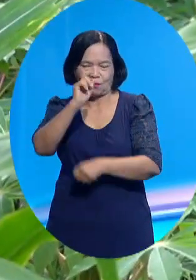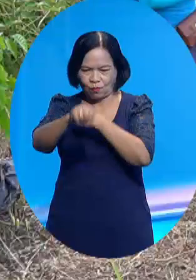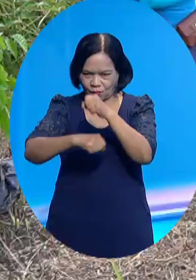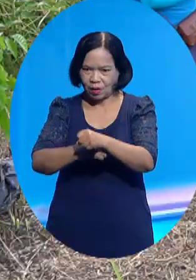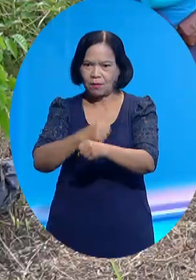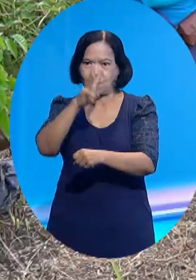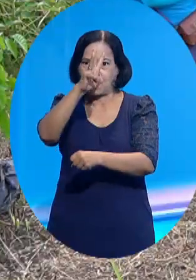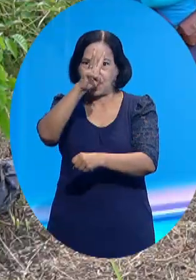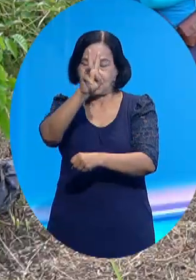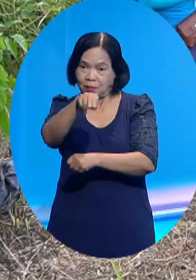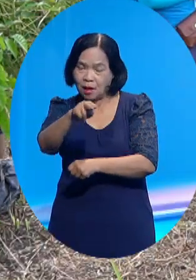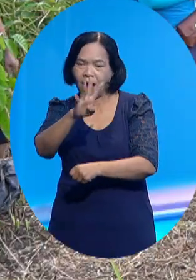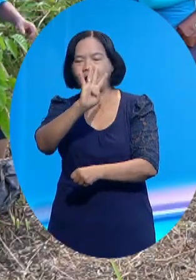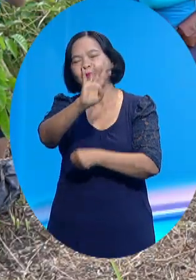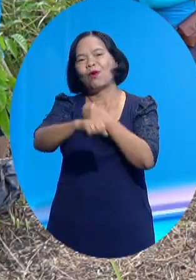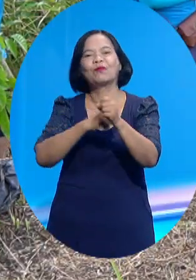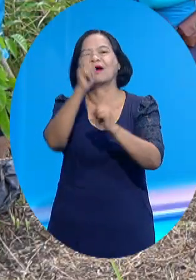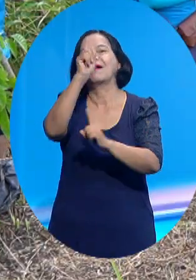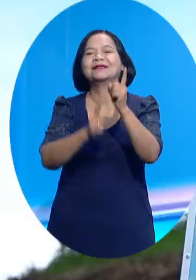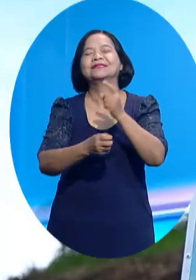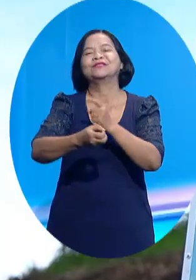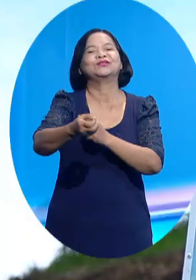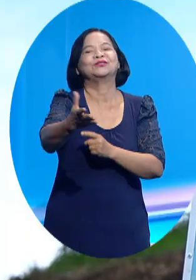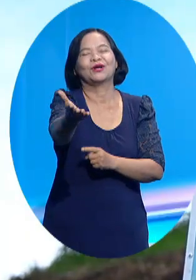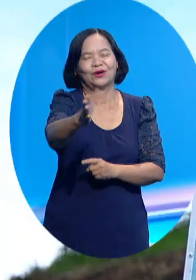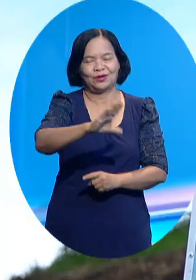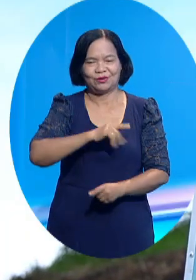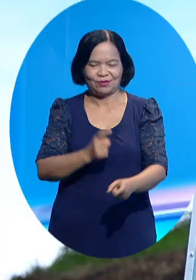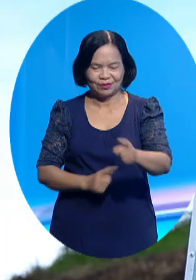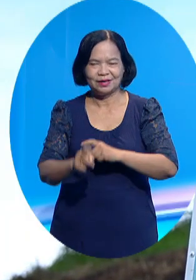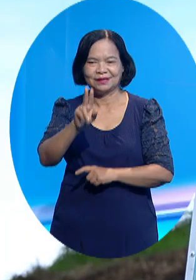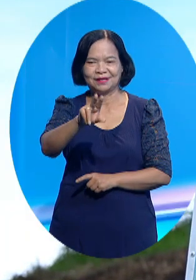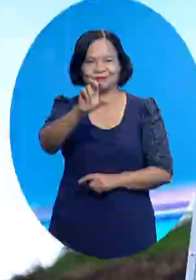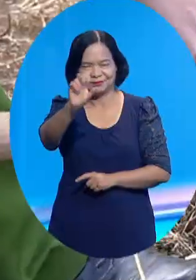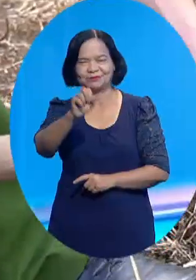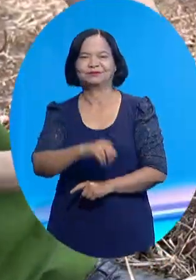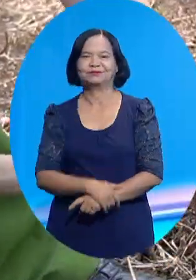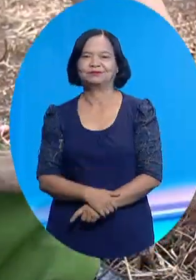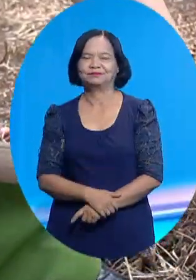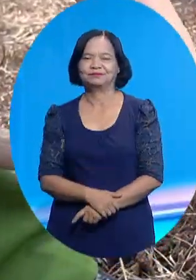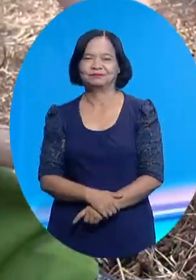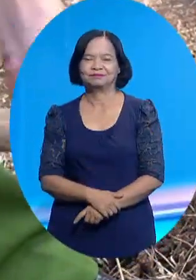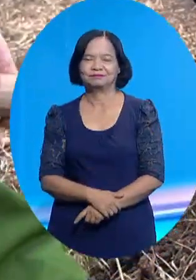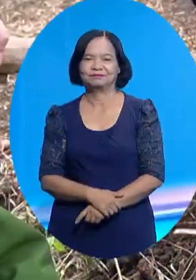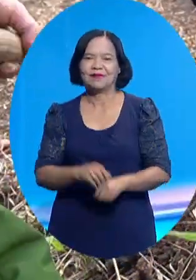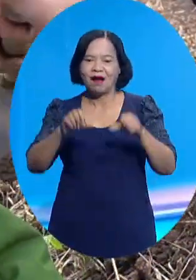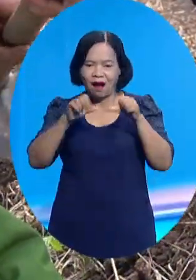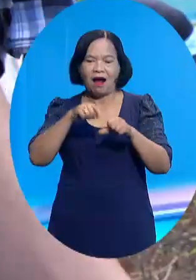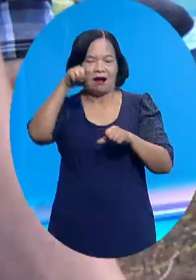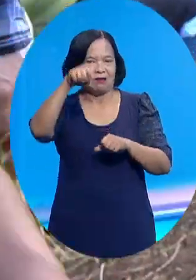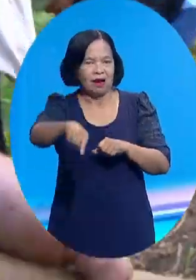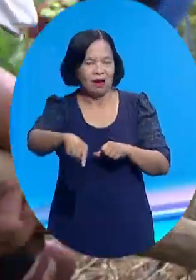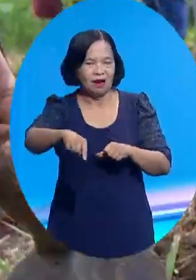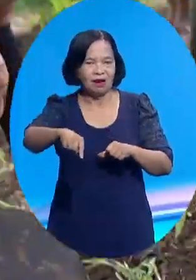ba năm chăm sóc sau 4 năm trở thành rừng sẽ giao lại chính quyền quản lý và chăm sóc trường hợp nơi đây phủ trống cái